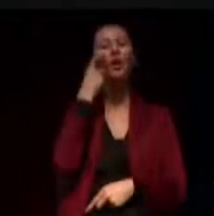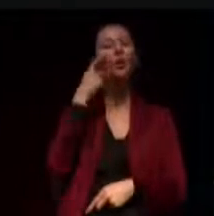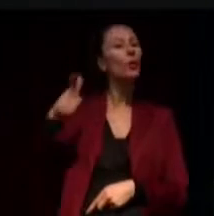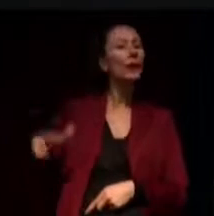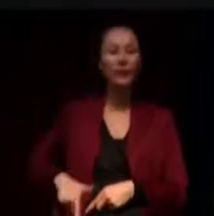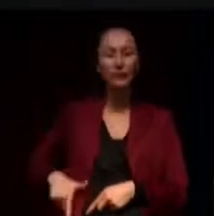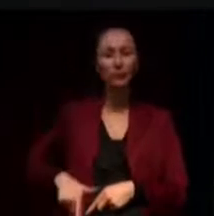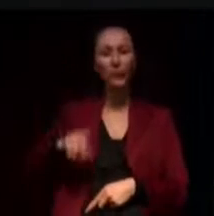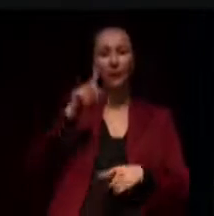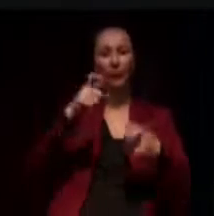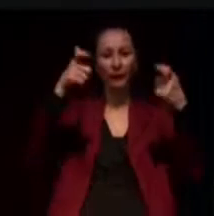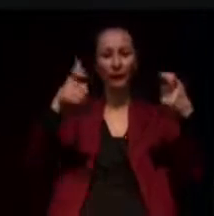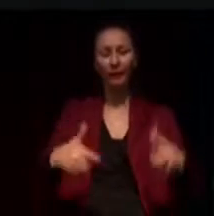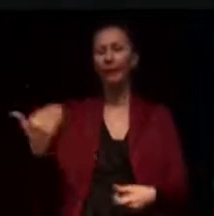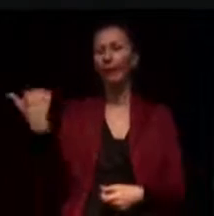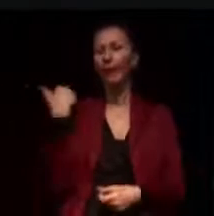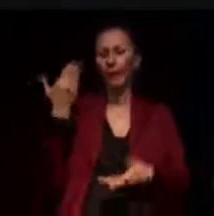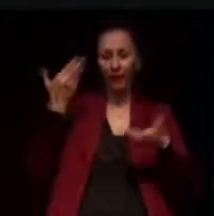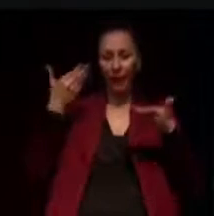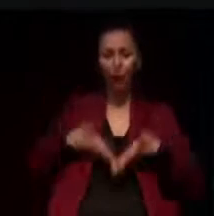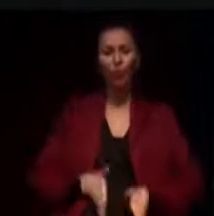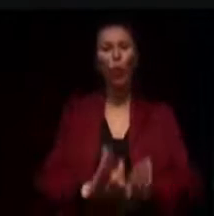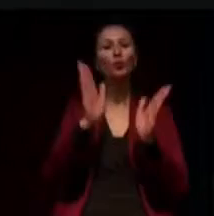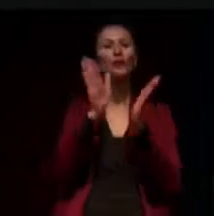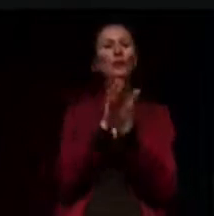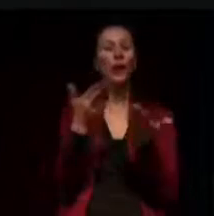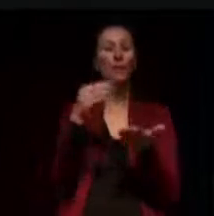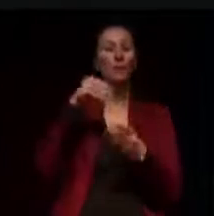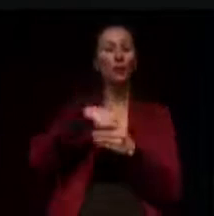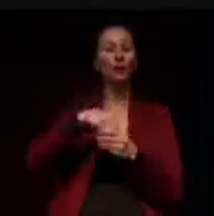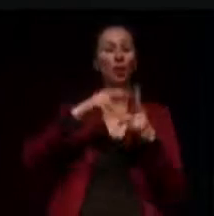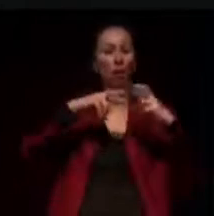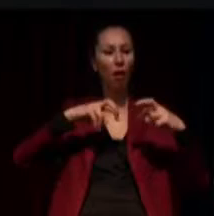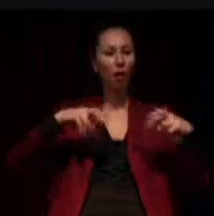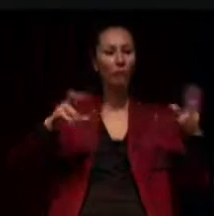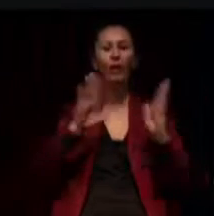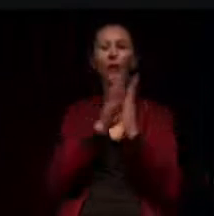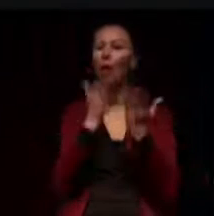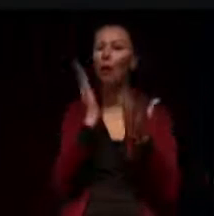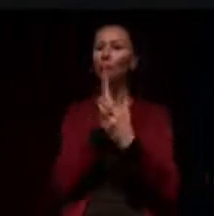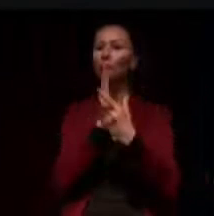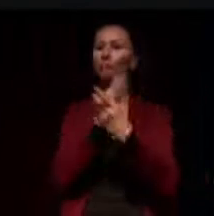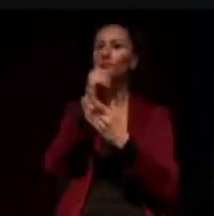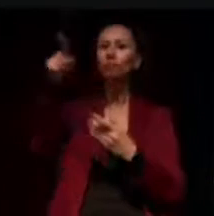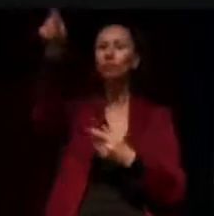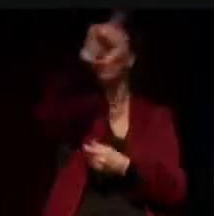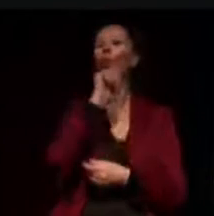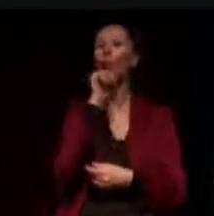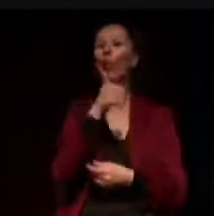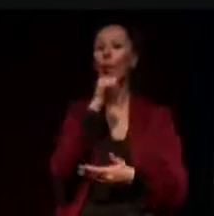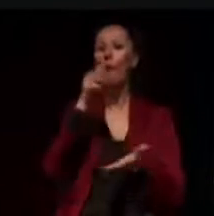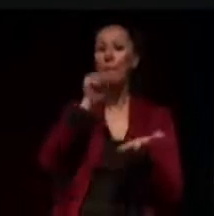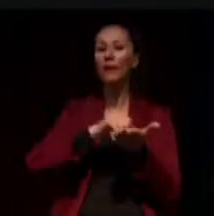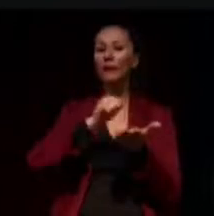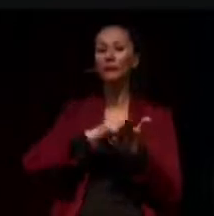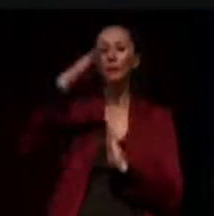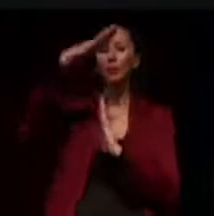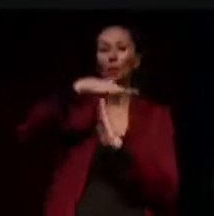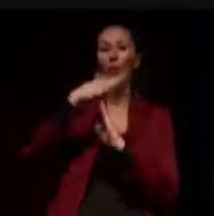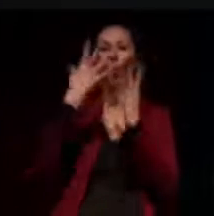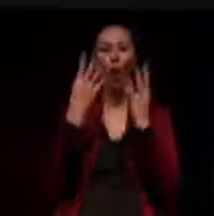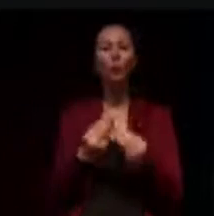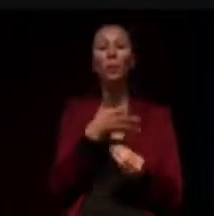İzmir'i, Bir Kentin Yeniden Doğuşu. Aslında şu anda kitap evlerinde olan bir kitap değil. Basımı da durdurulmuş bir